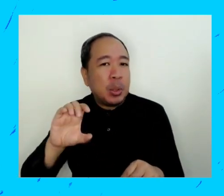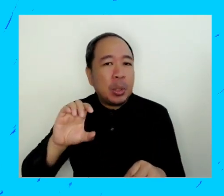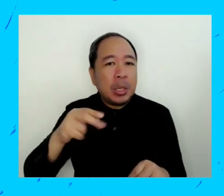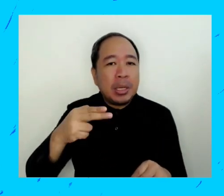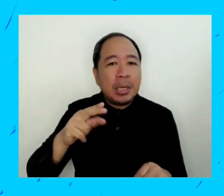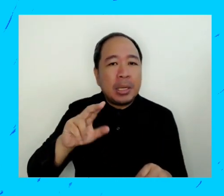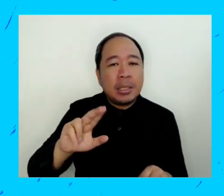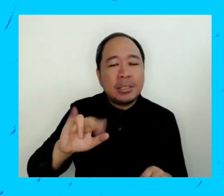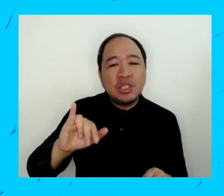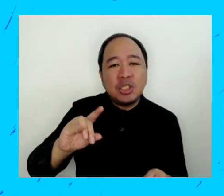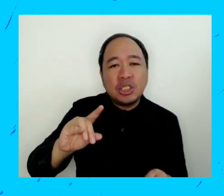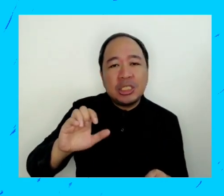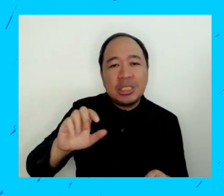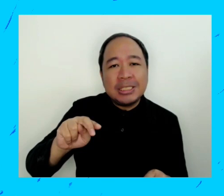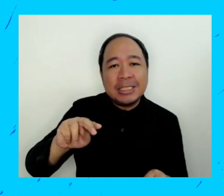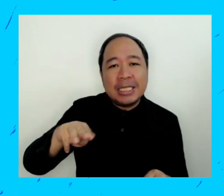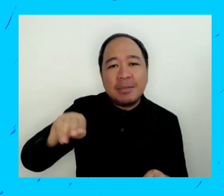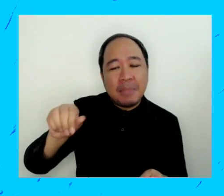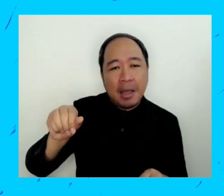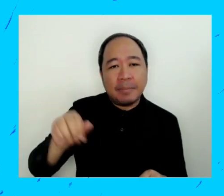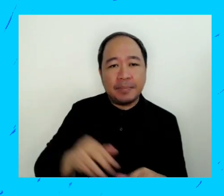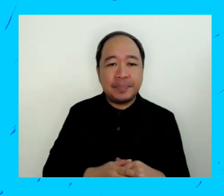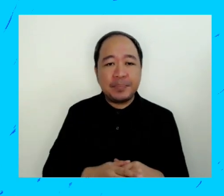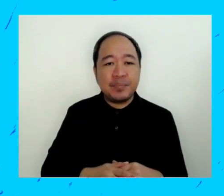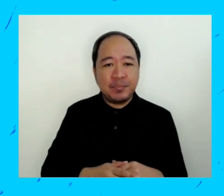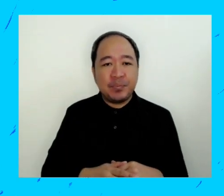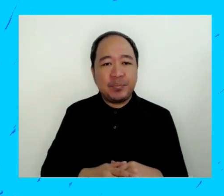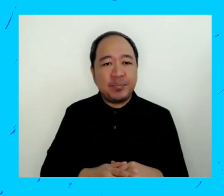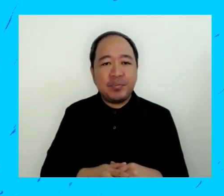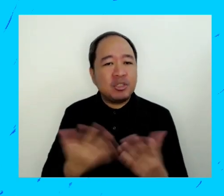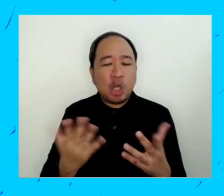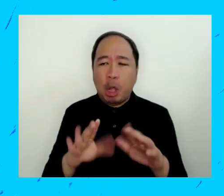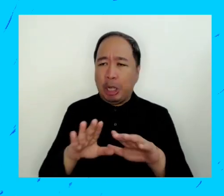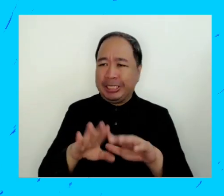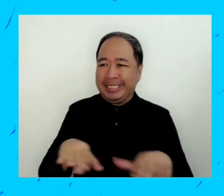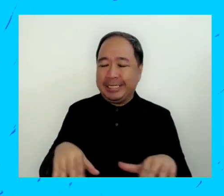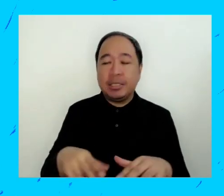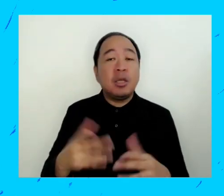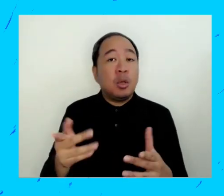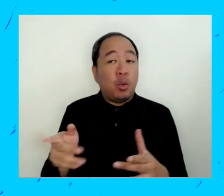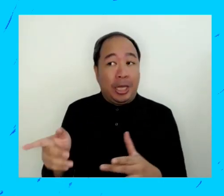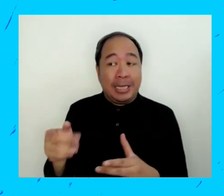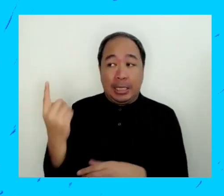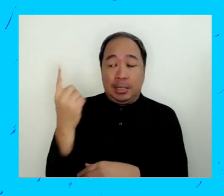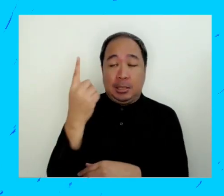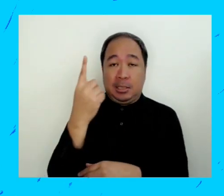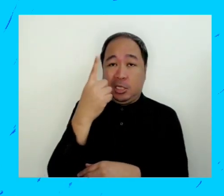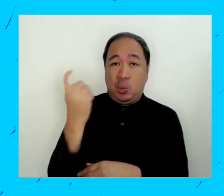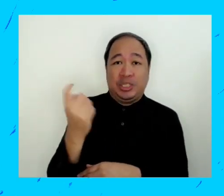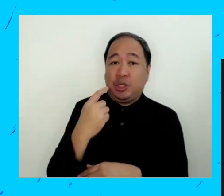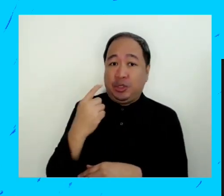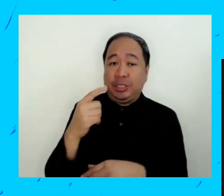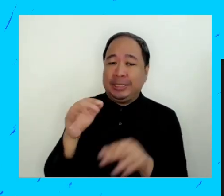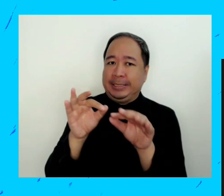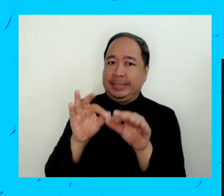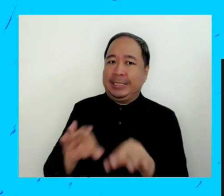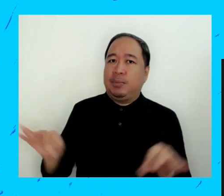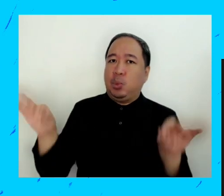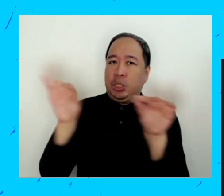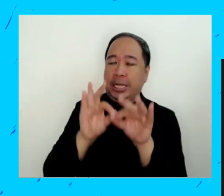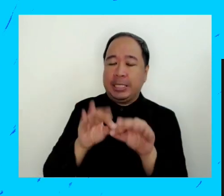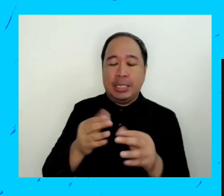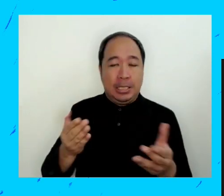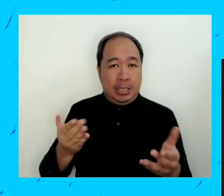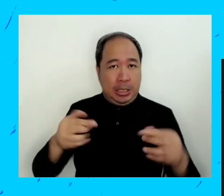cette question est très très importante parce que ici au Nigeria, nous vivons dans une société où